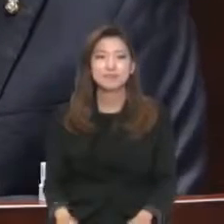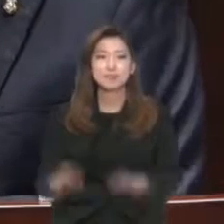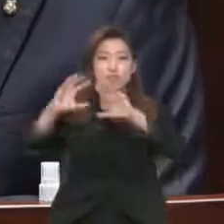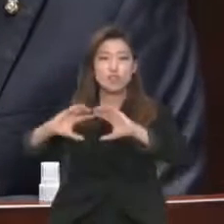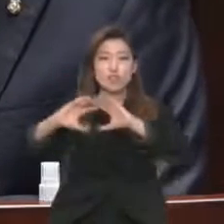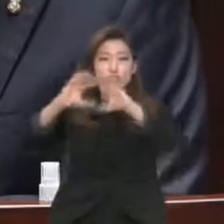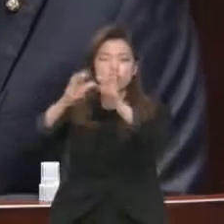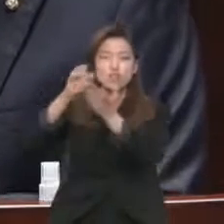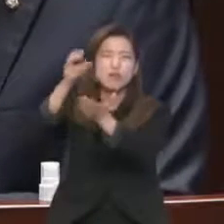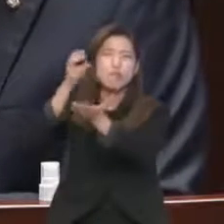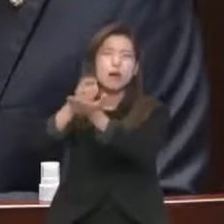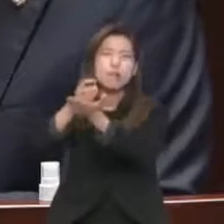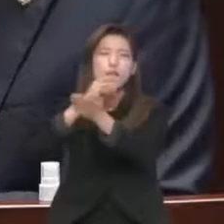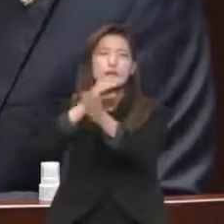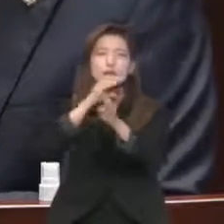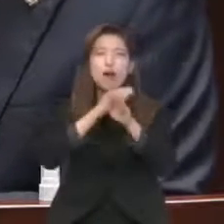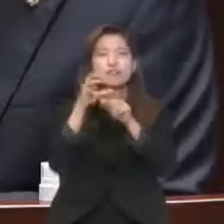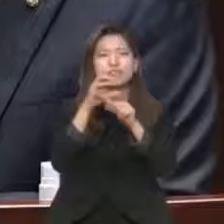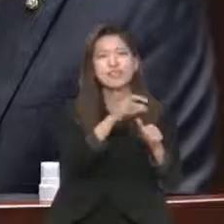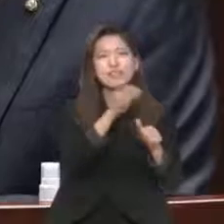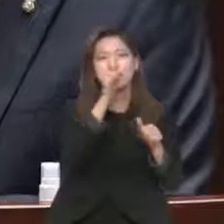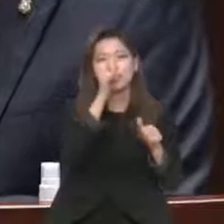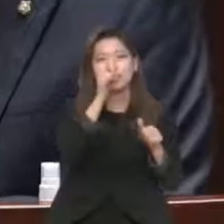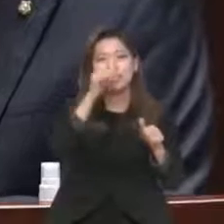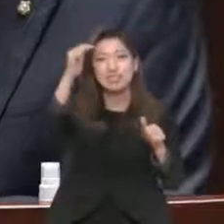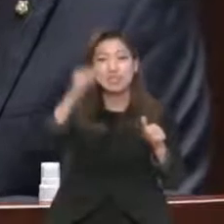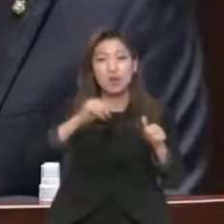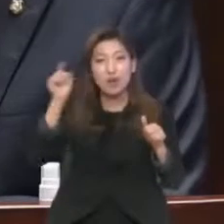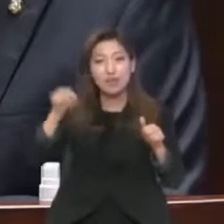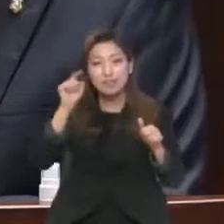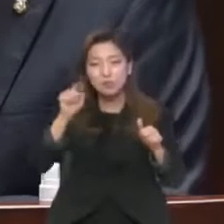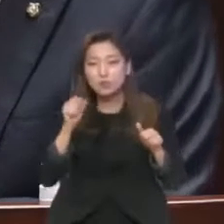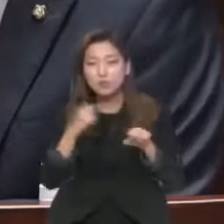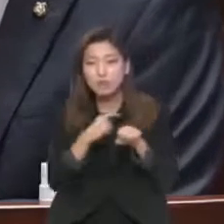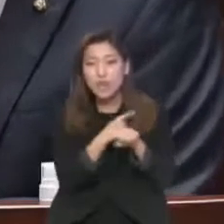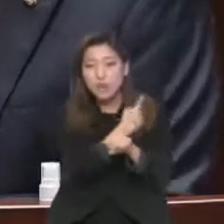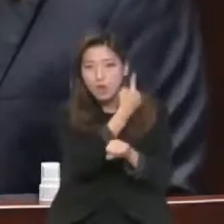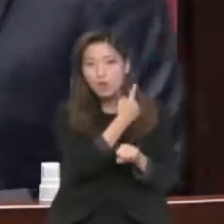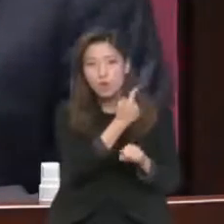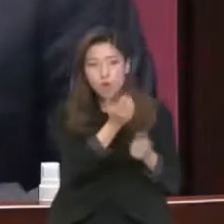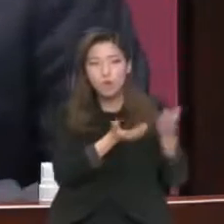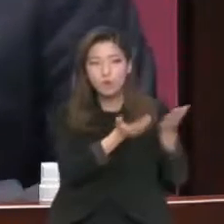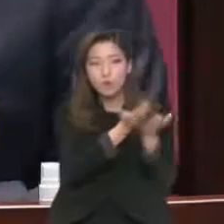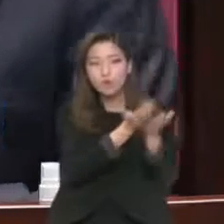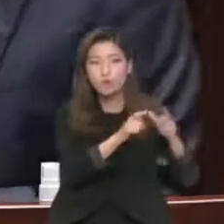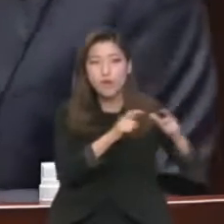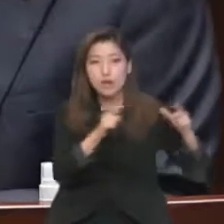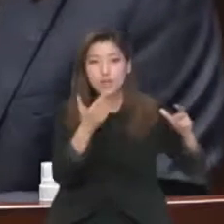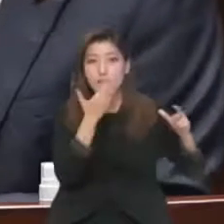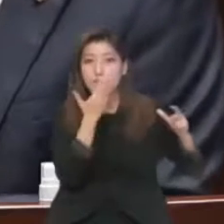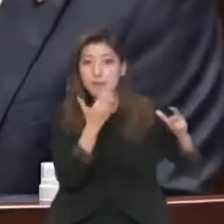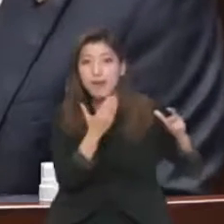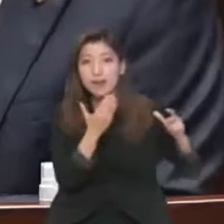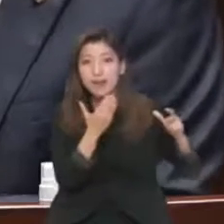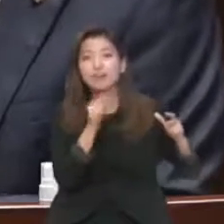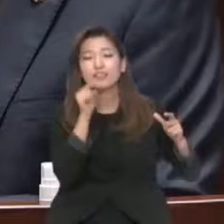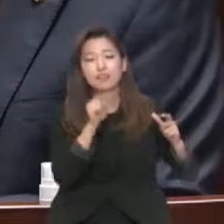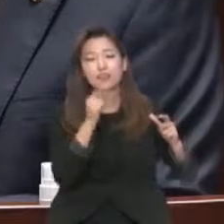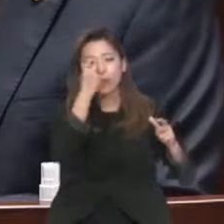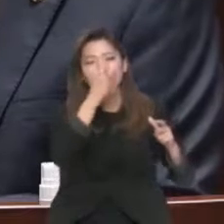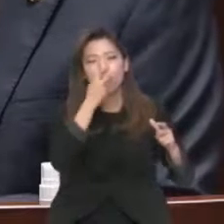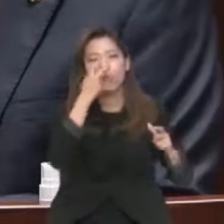속에서 그런 상호 간의 경제적 관계를 발전시키는 이런 방법도